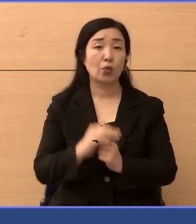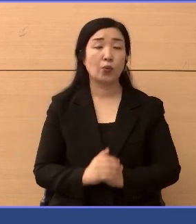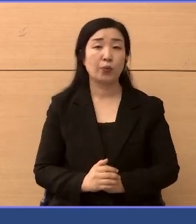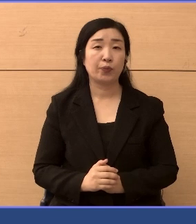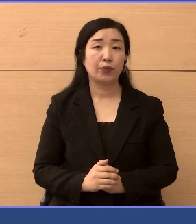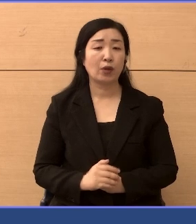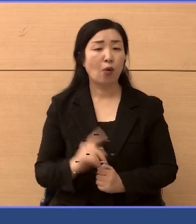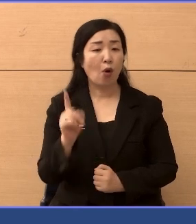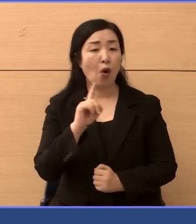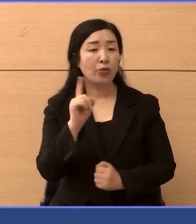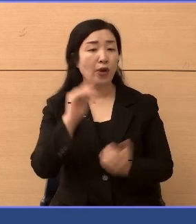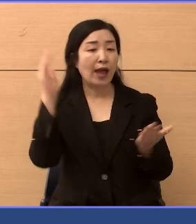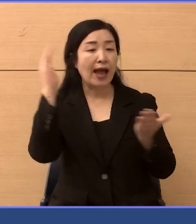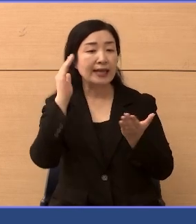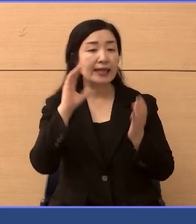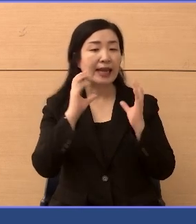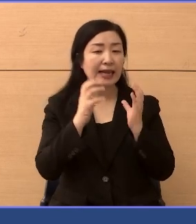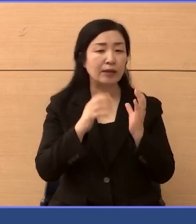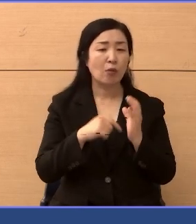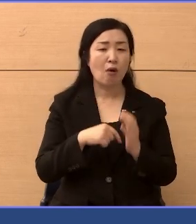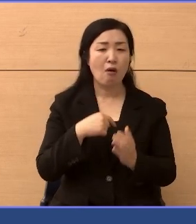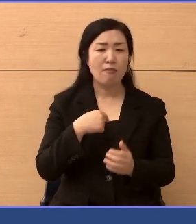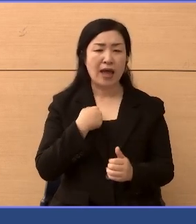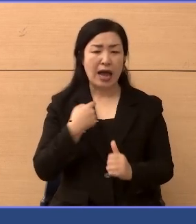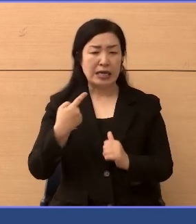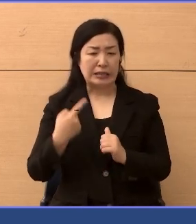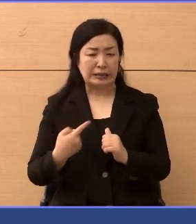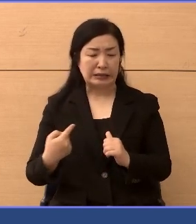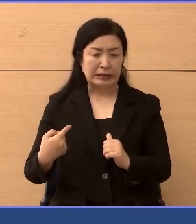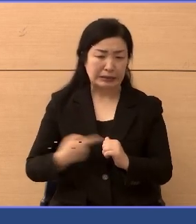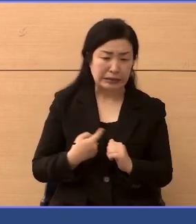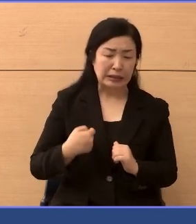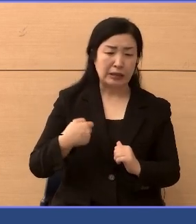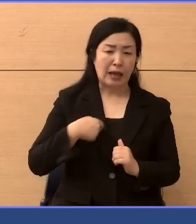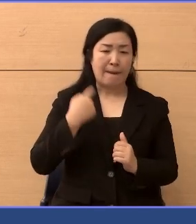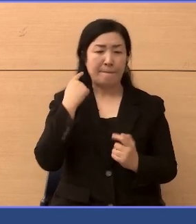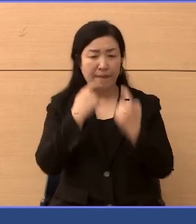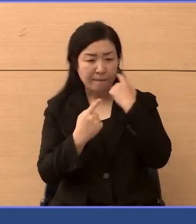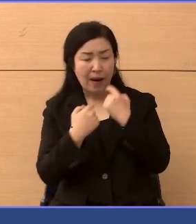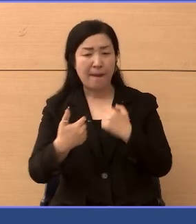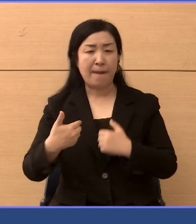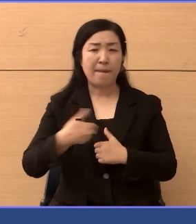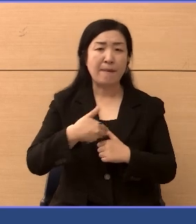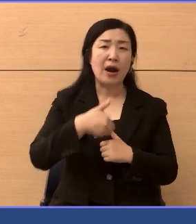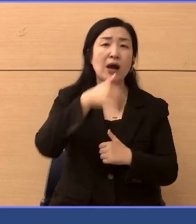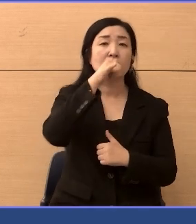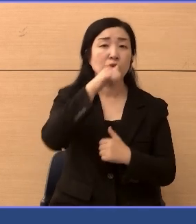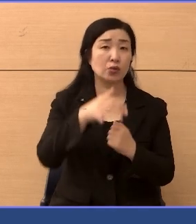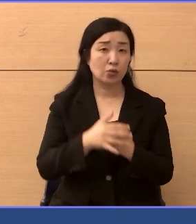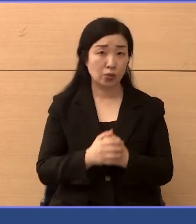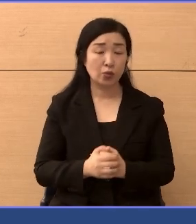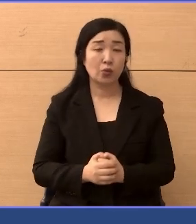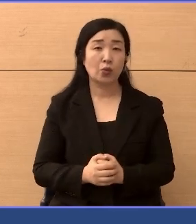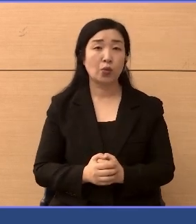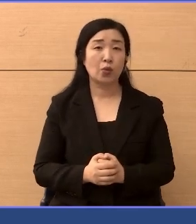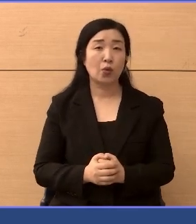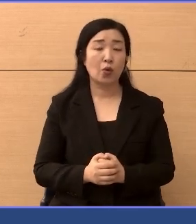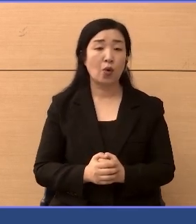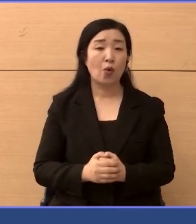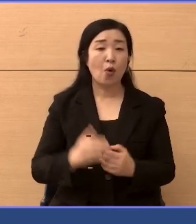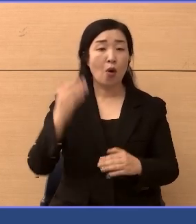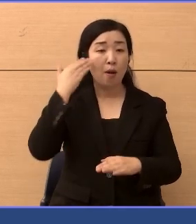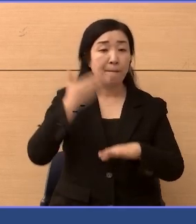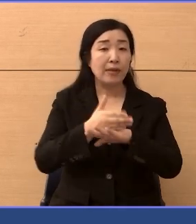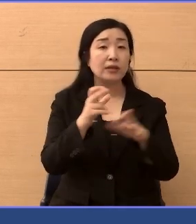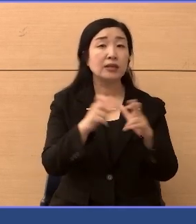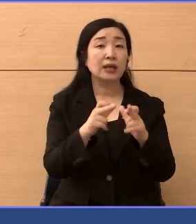어떤 show 아이의 aggressive to 경우에는 other people. 자해를 하거나 또는 And of course, a 타인에 small 대한 공격적인 minority 행동을 of 취할 the 수 있습니다. children 그리고 아주 소수의 발달장애 will